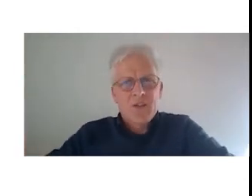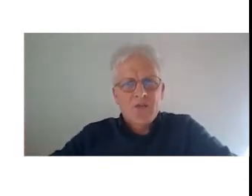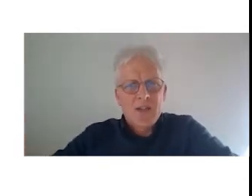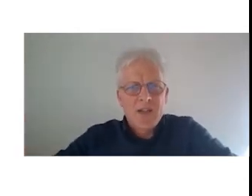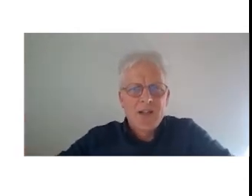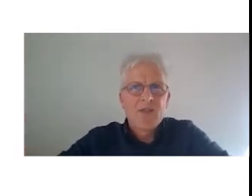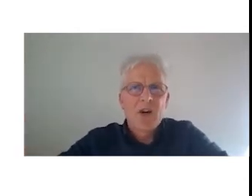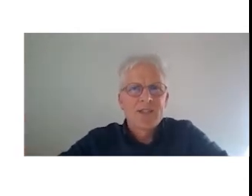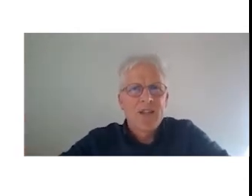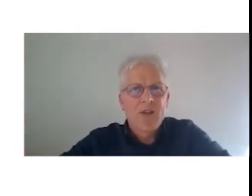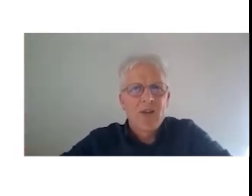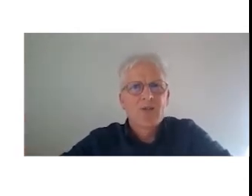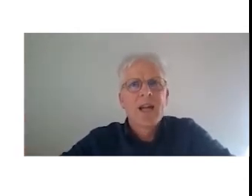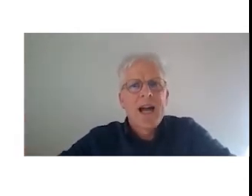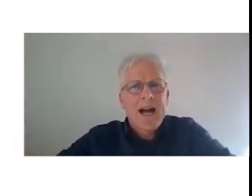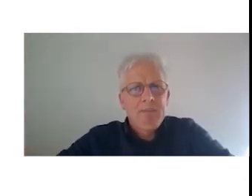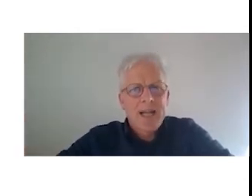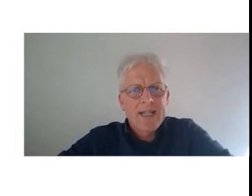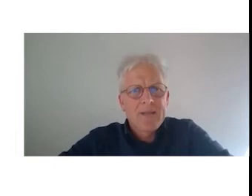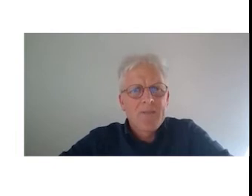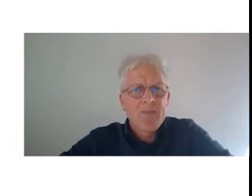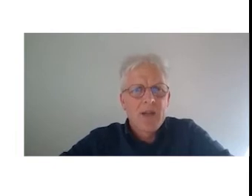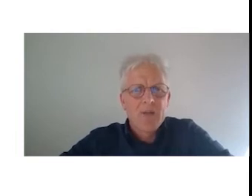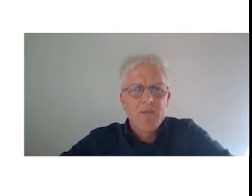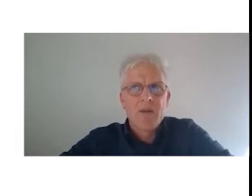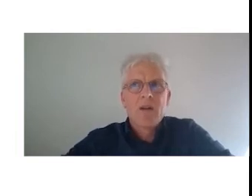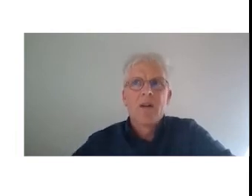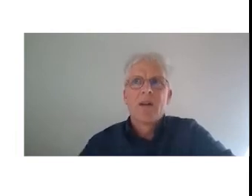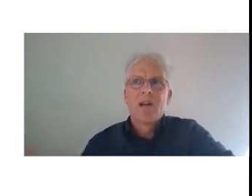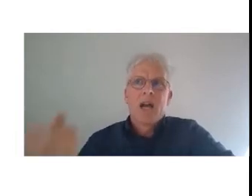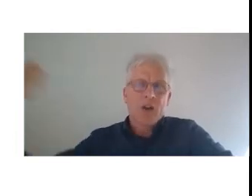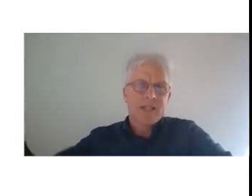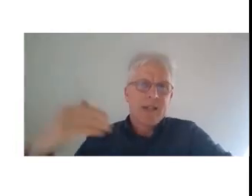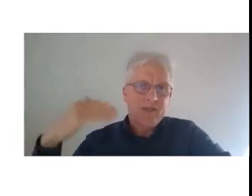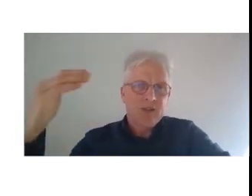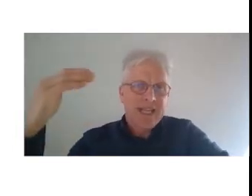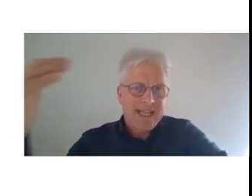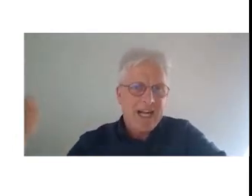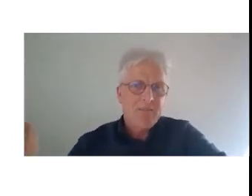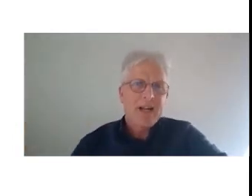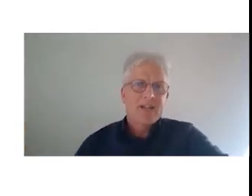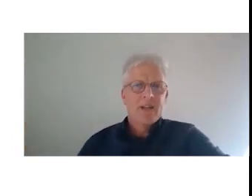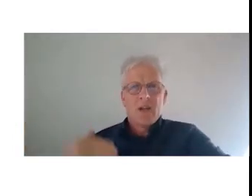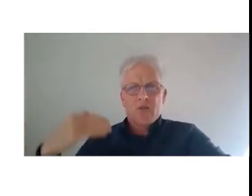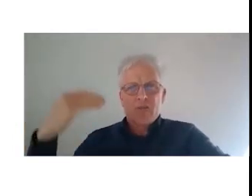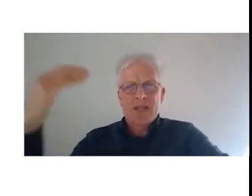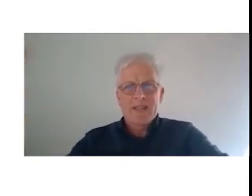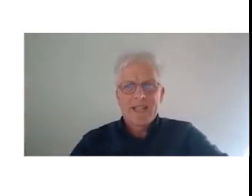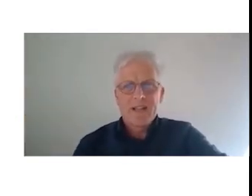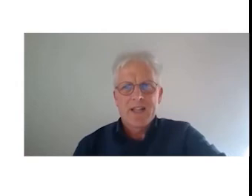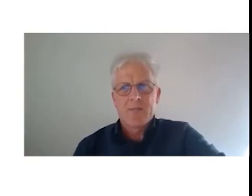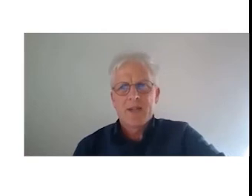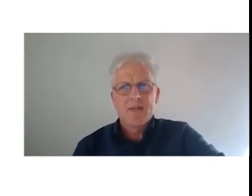was können wir aus den Erfahrungen ableiten, aus den Erfahrungen der Lehre ableiten für